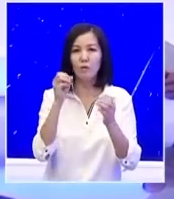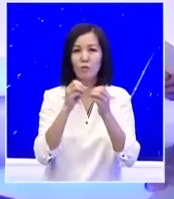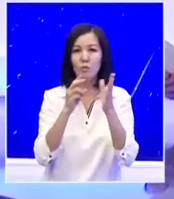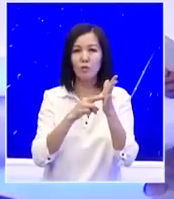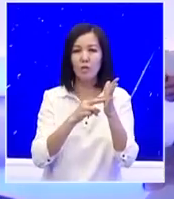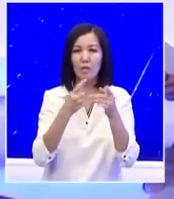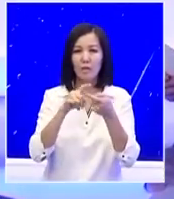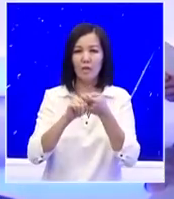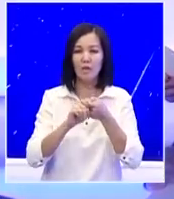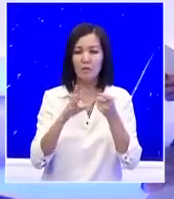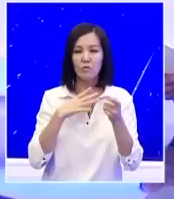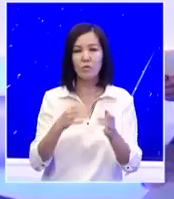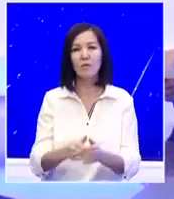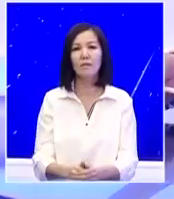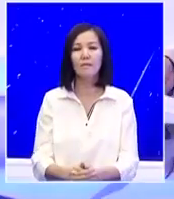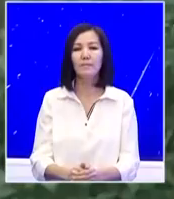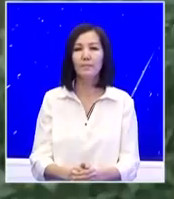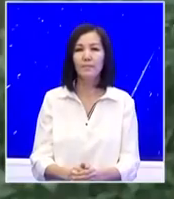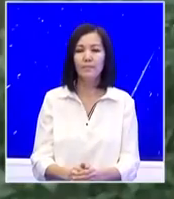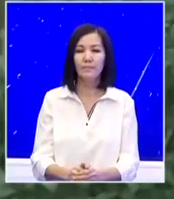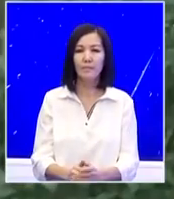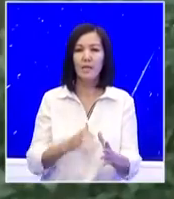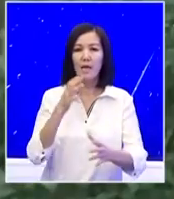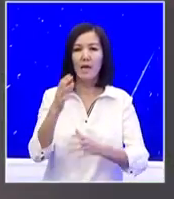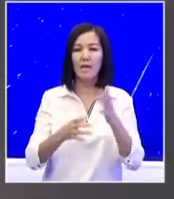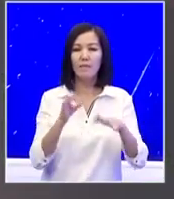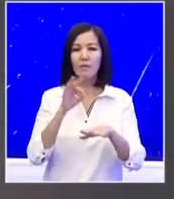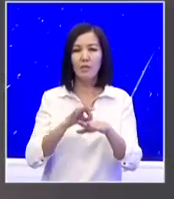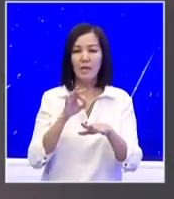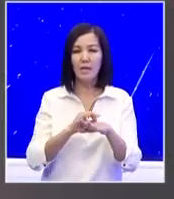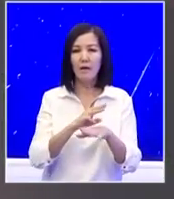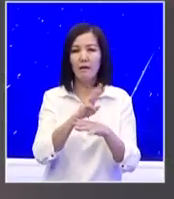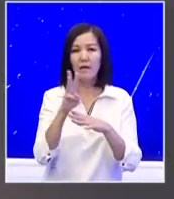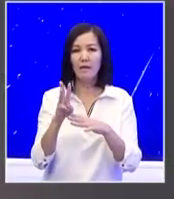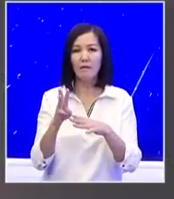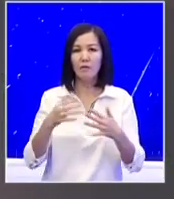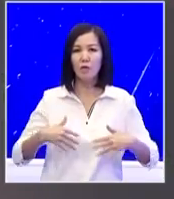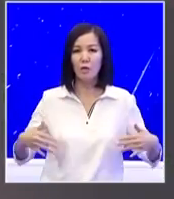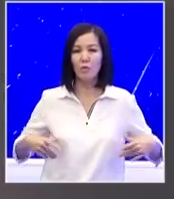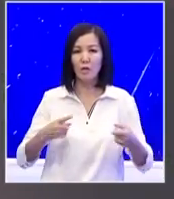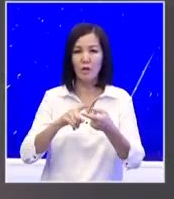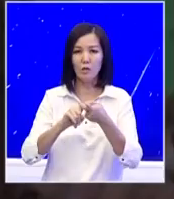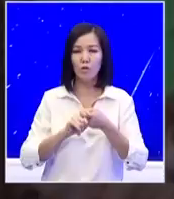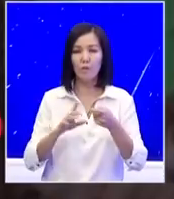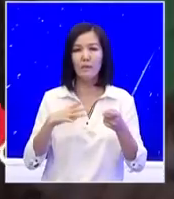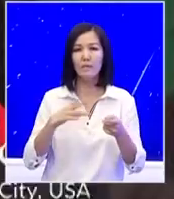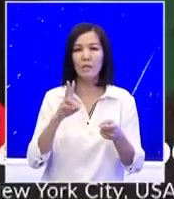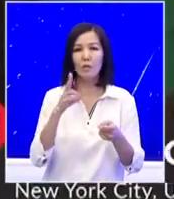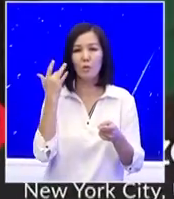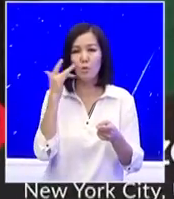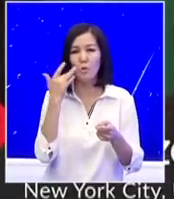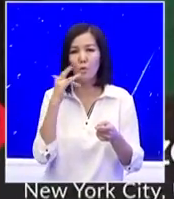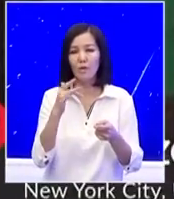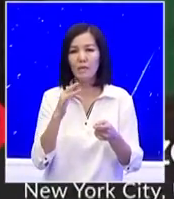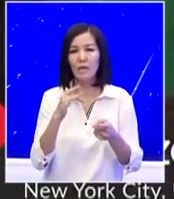адам коронавирус жұқтырған. Әлемді жайлаған коронавирус жануарларға да жұға бастады. Нью-Йорктегі хайуанаттар